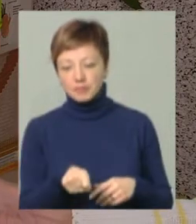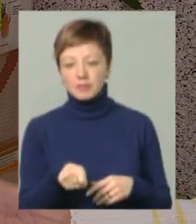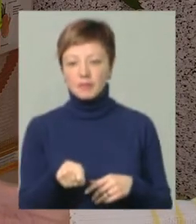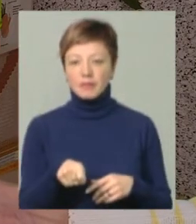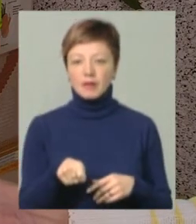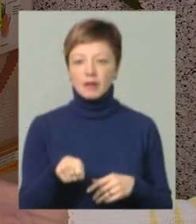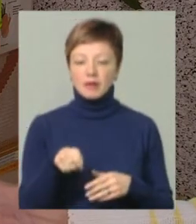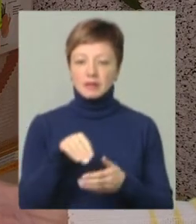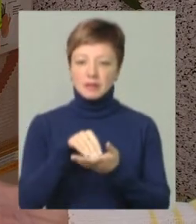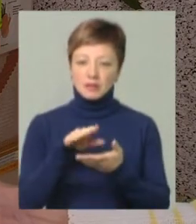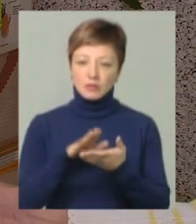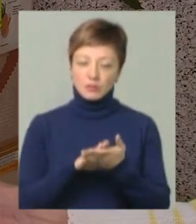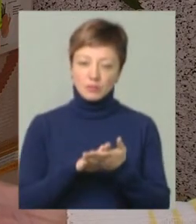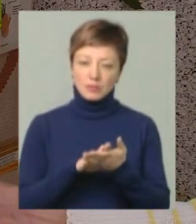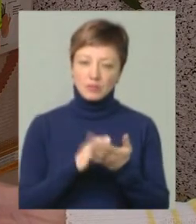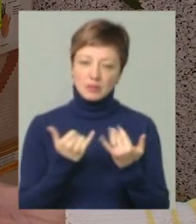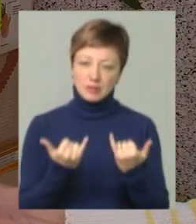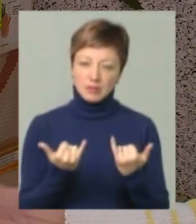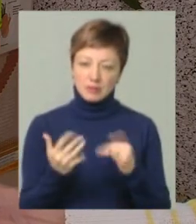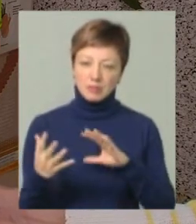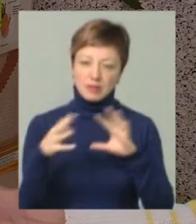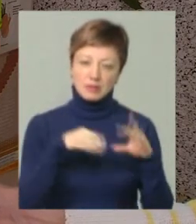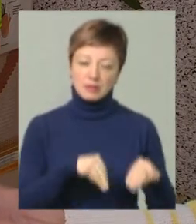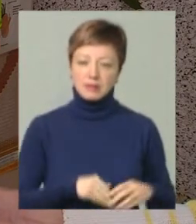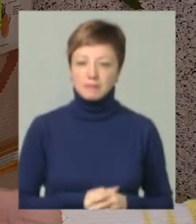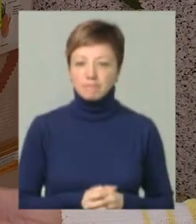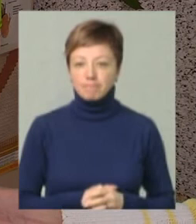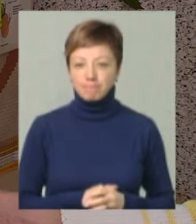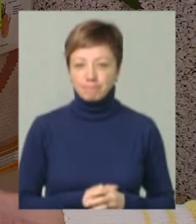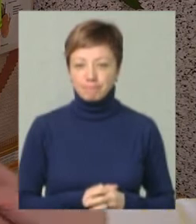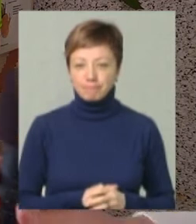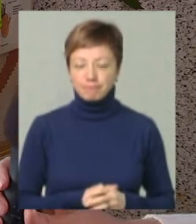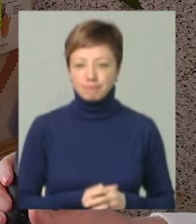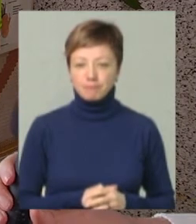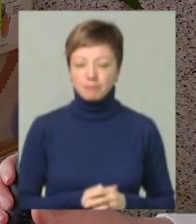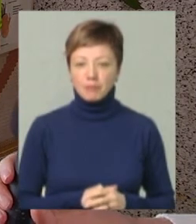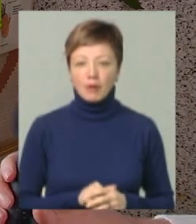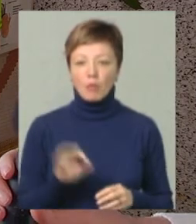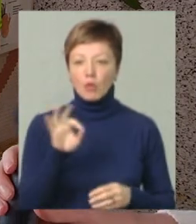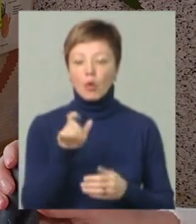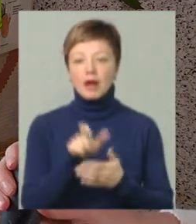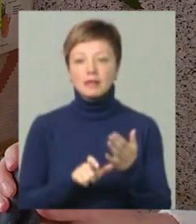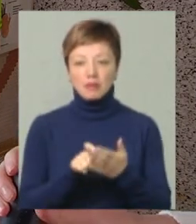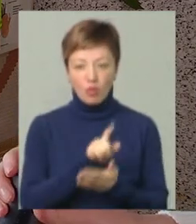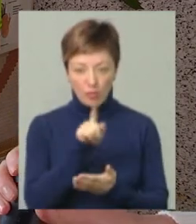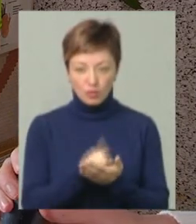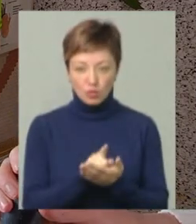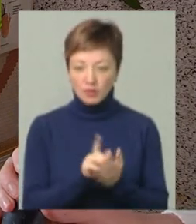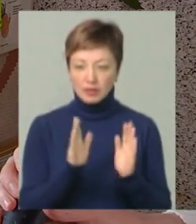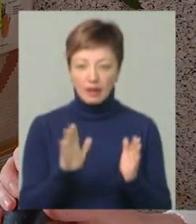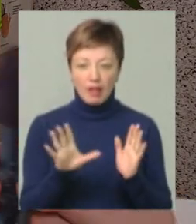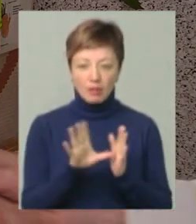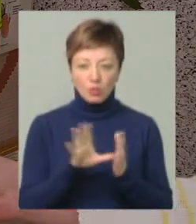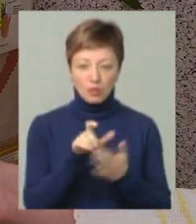зареєстрований раніше у нашій громаді, чи пацієнт, який зараз переселений, чи приїхав тимчасово. Щодо рецептів, обов'язково виключно